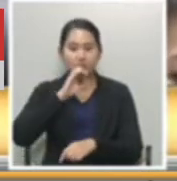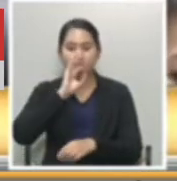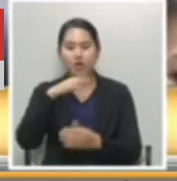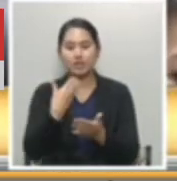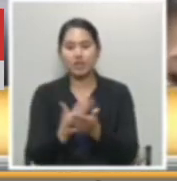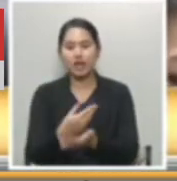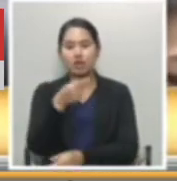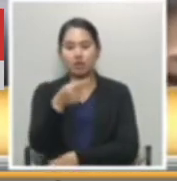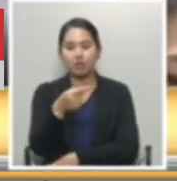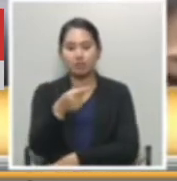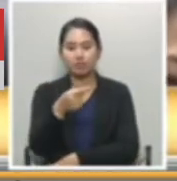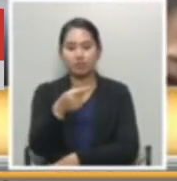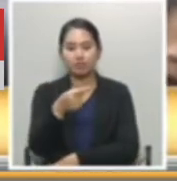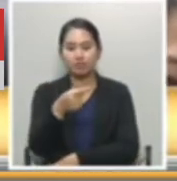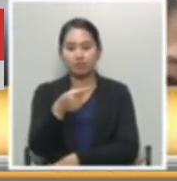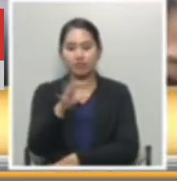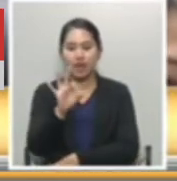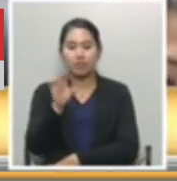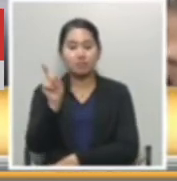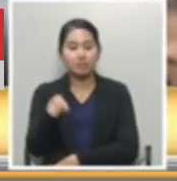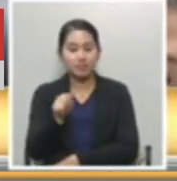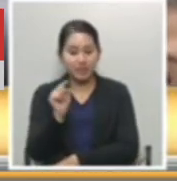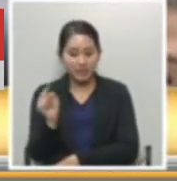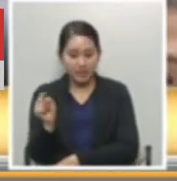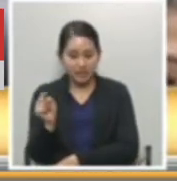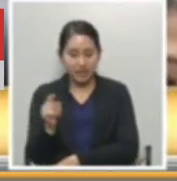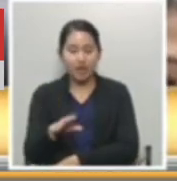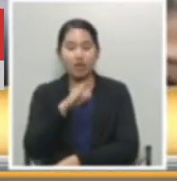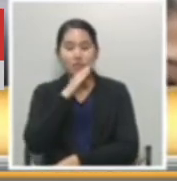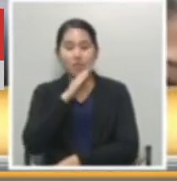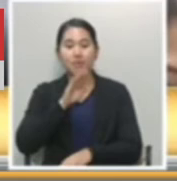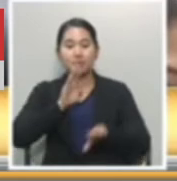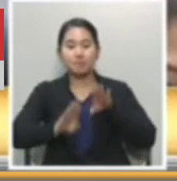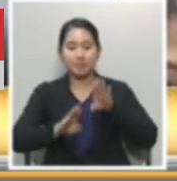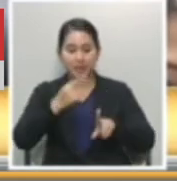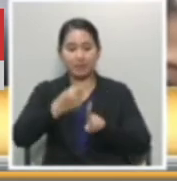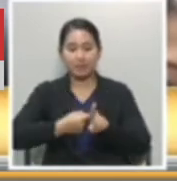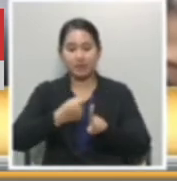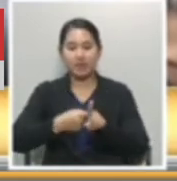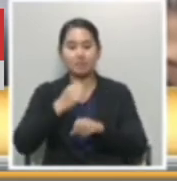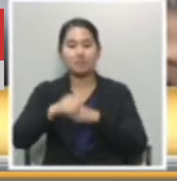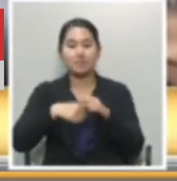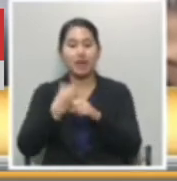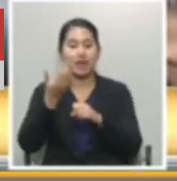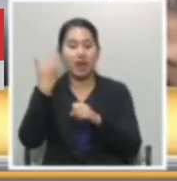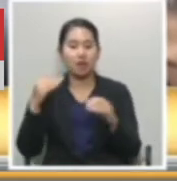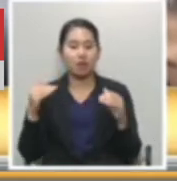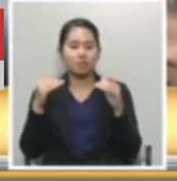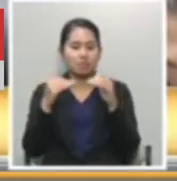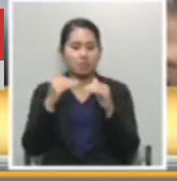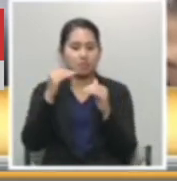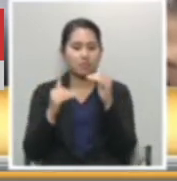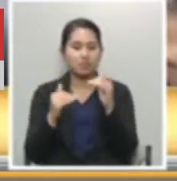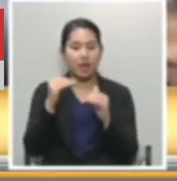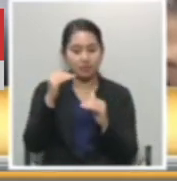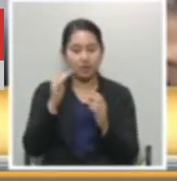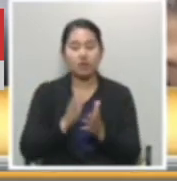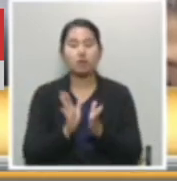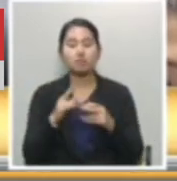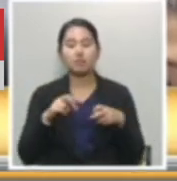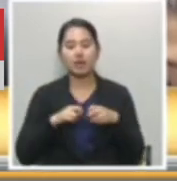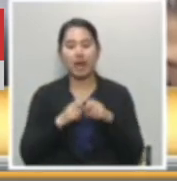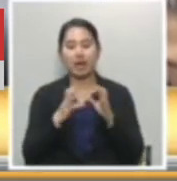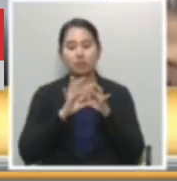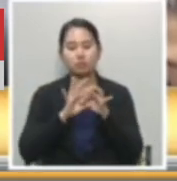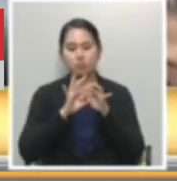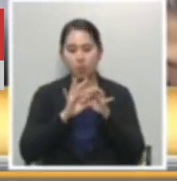ไป 9.1% เมื่อเทียบกับช่วงเดียวกันของปีที่แล้วเพราะฉะนั้นครับท่านประธานเป็นปัญหาที่น่าเป็นห่ว